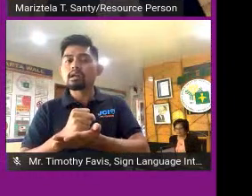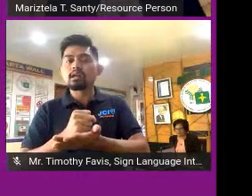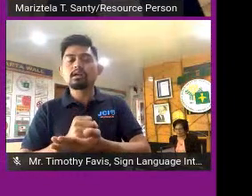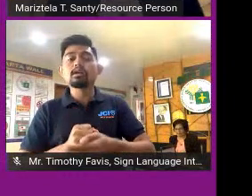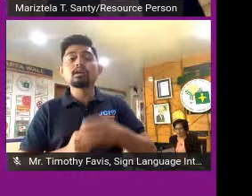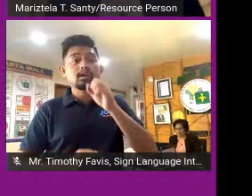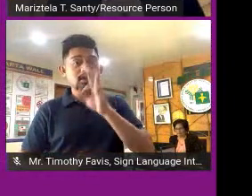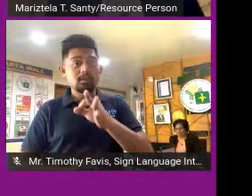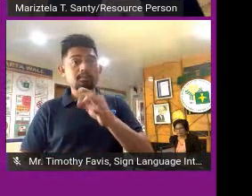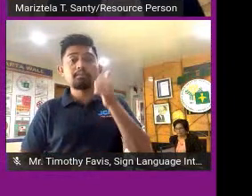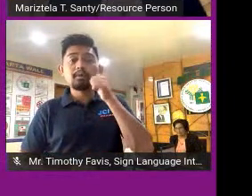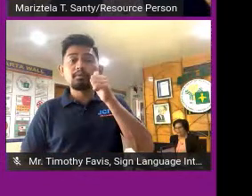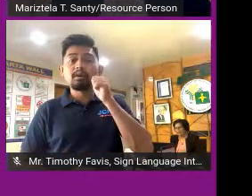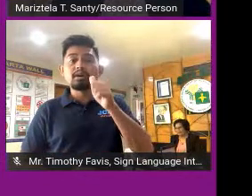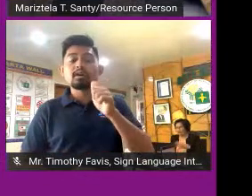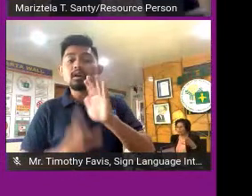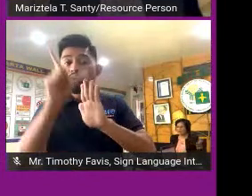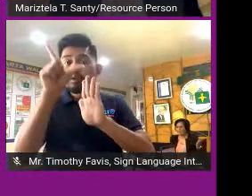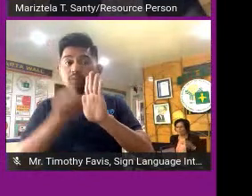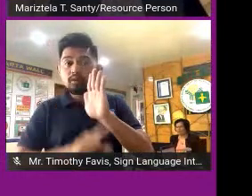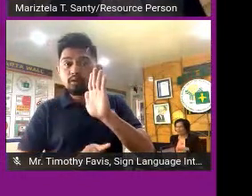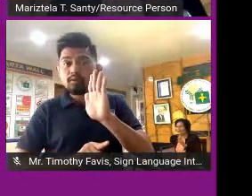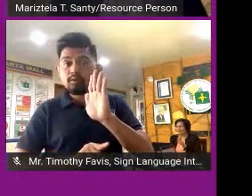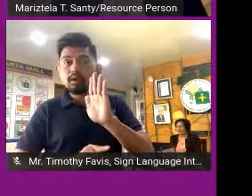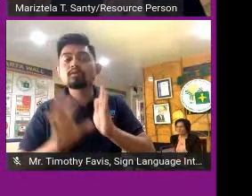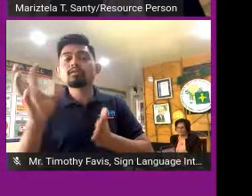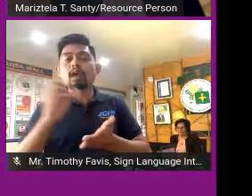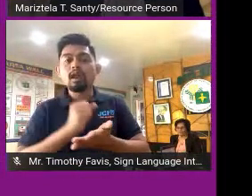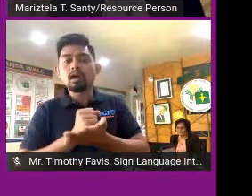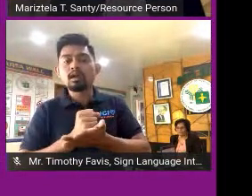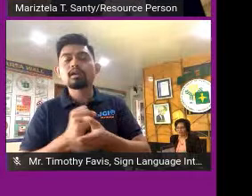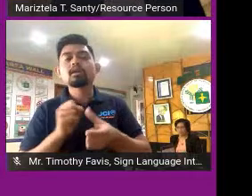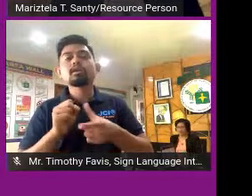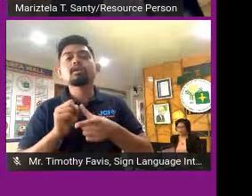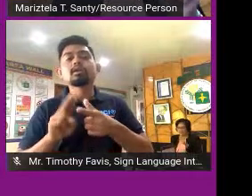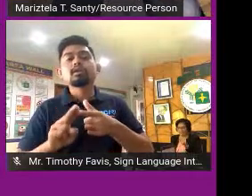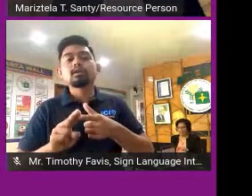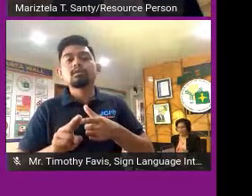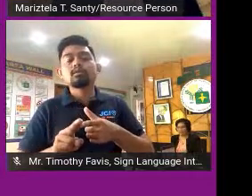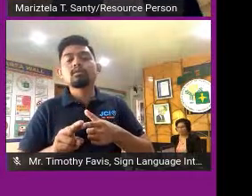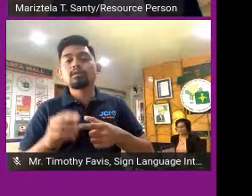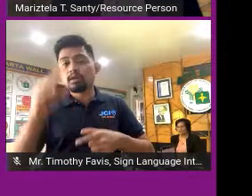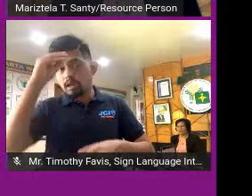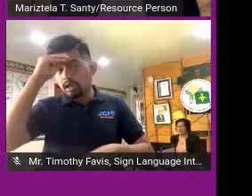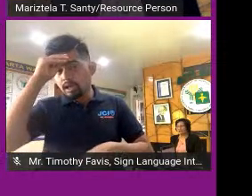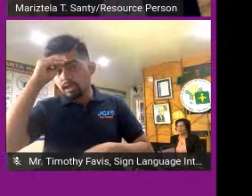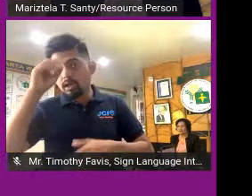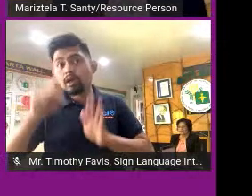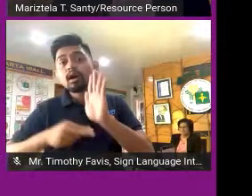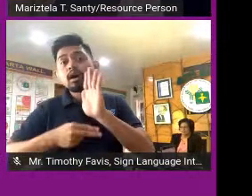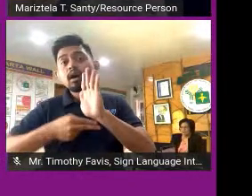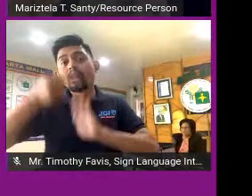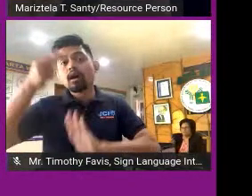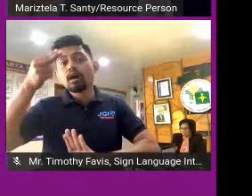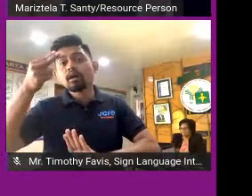at kalalakihan. Long time ago, na-practice ko ito, kaya ito ang mga na-consider na